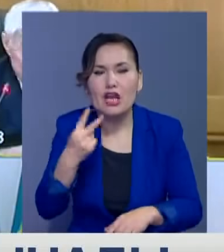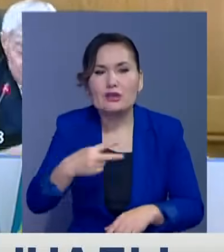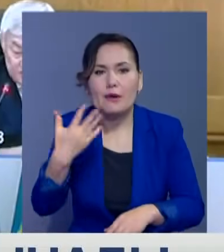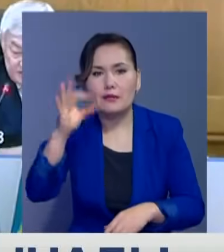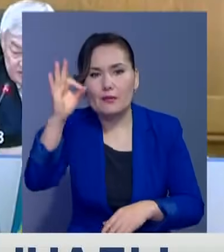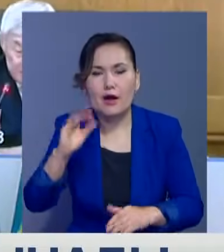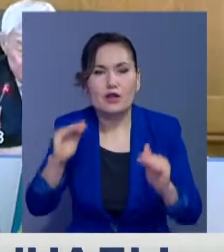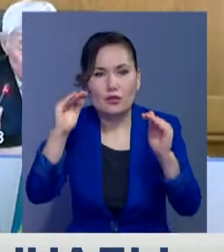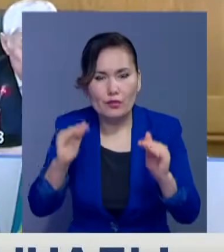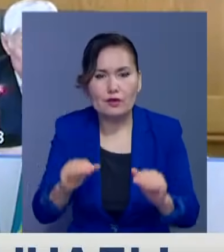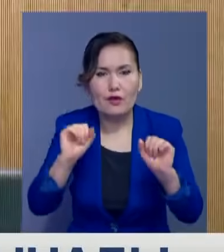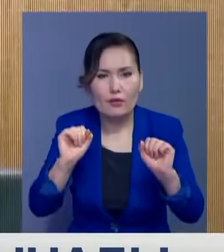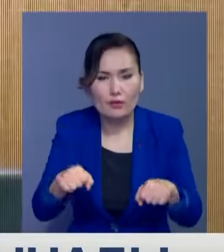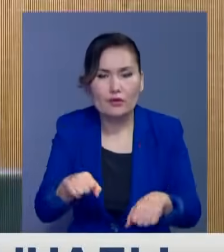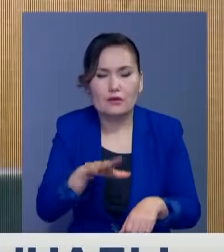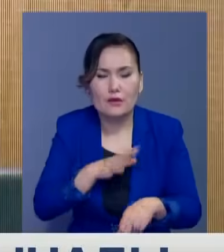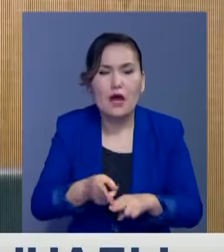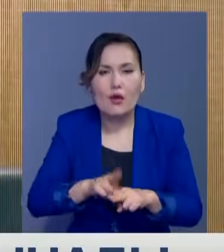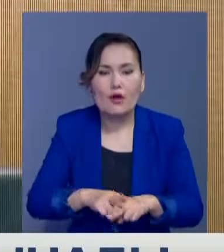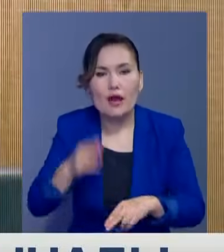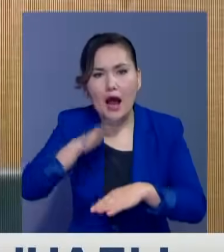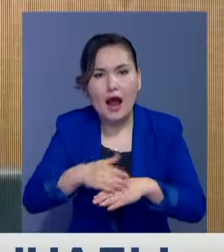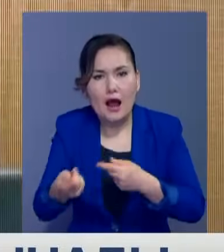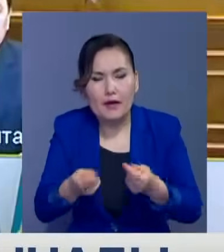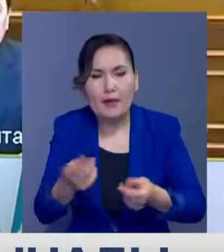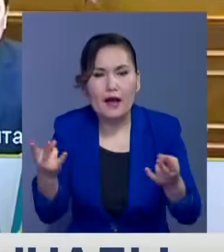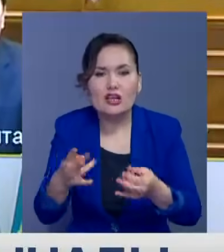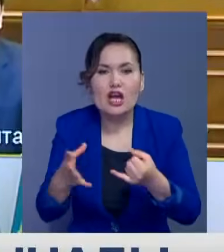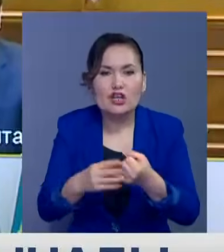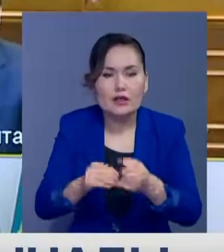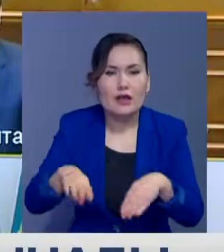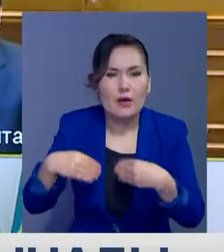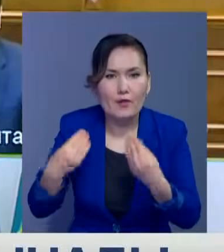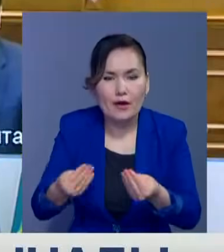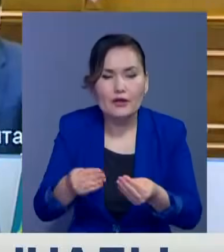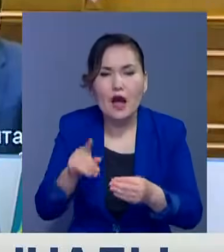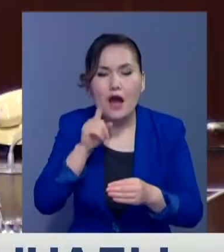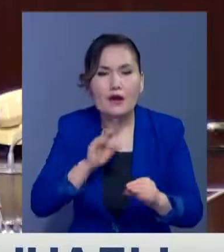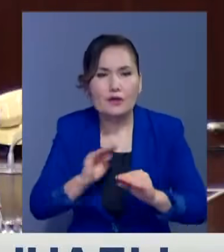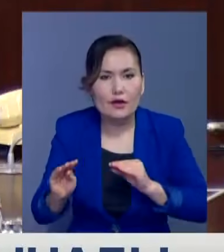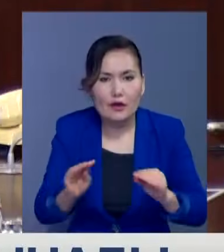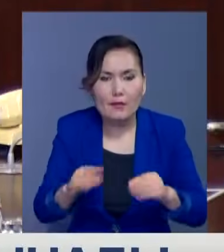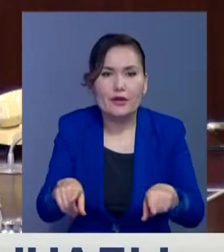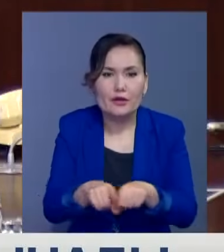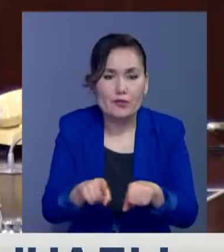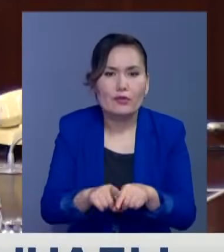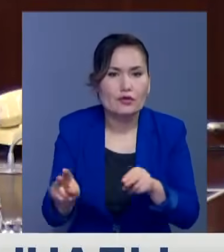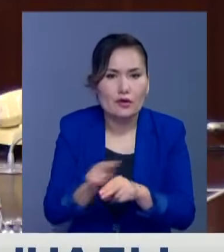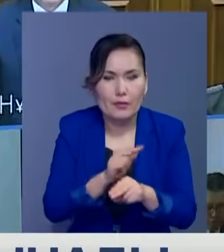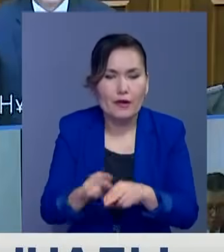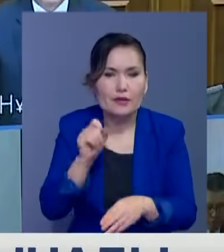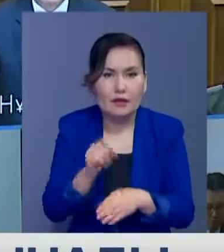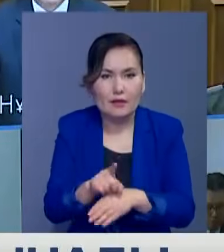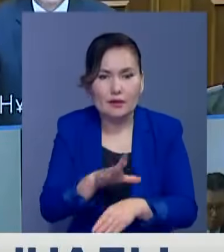болжануда. Бұл орайда әкімдіктерге қажетті жер учаскелерін бөлу және инфрақұрылымды жеткізу тапсырылды.